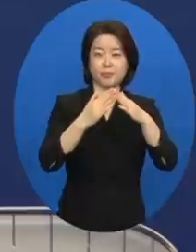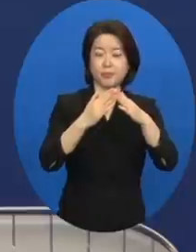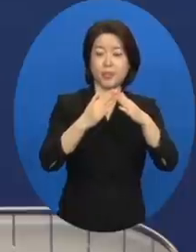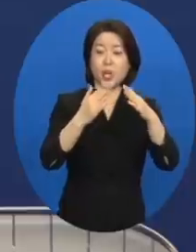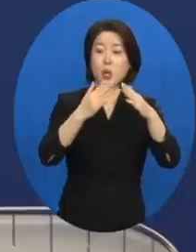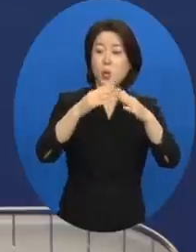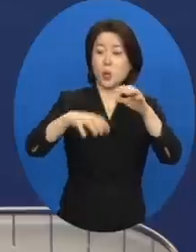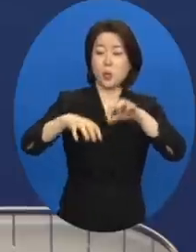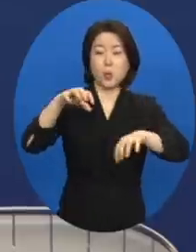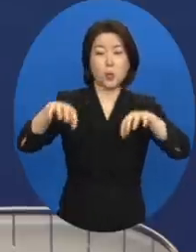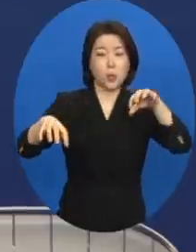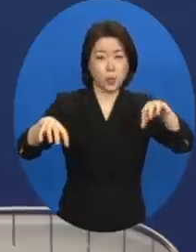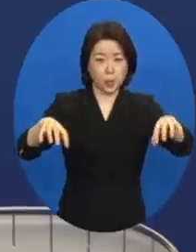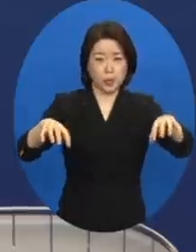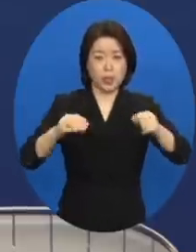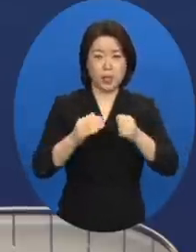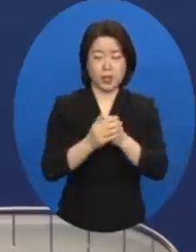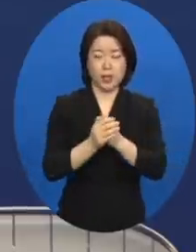동네에